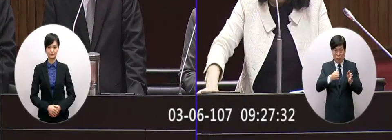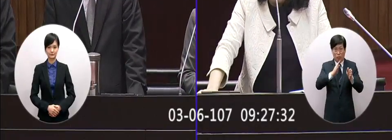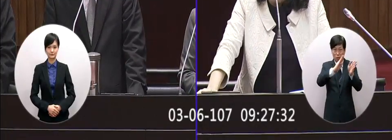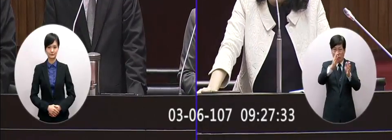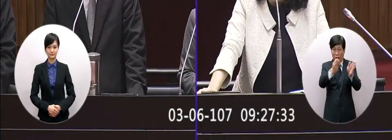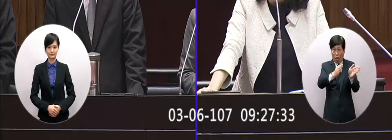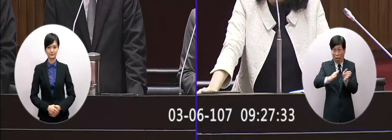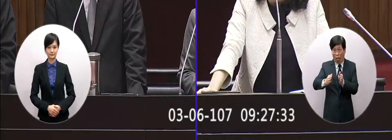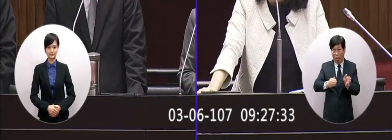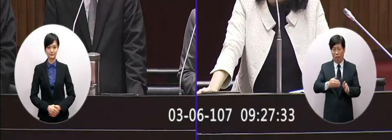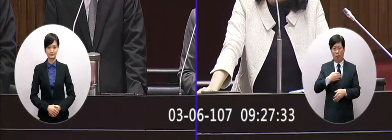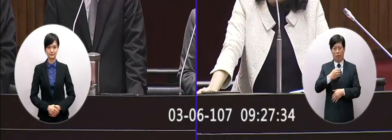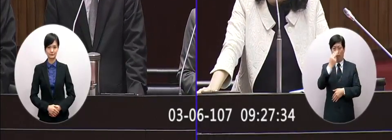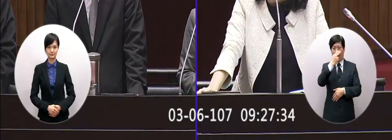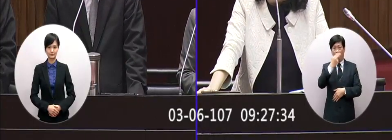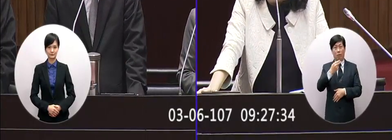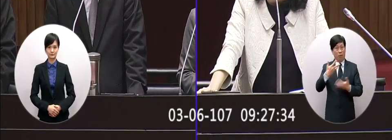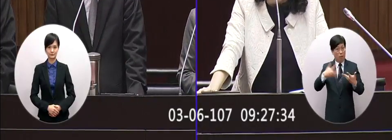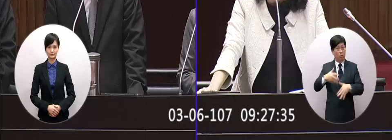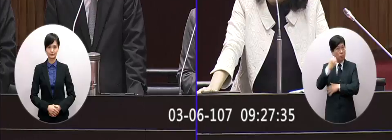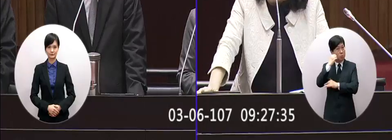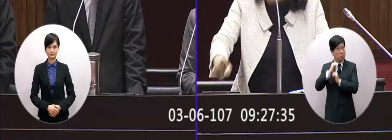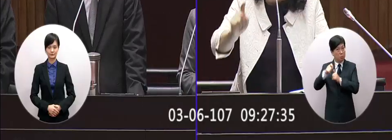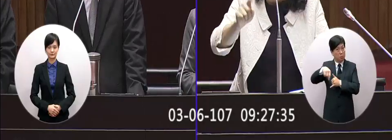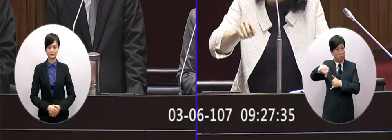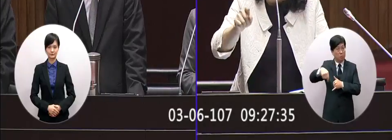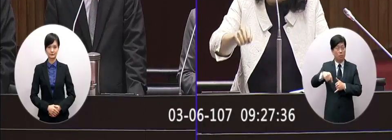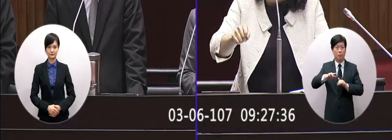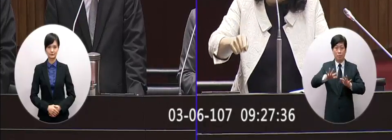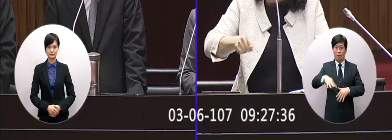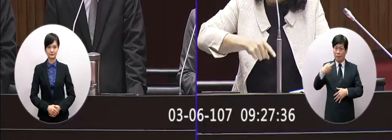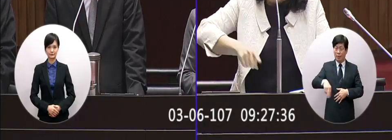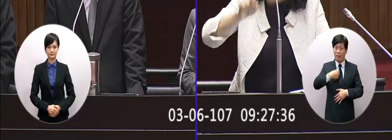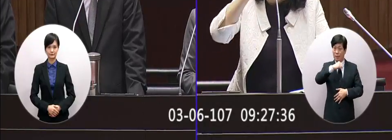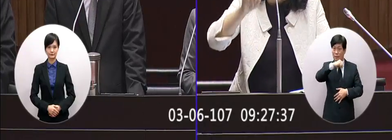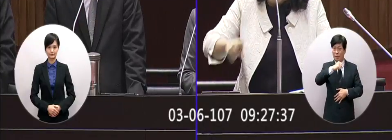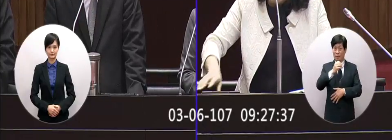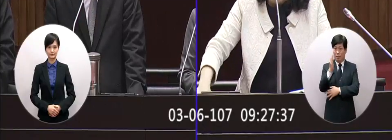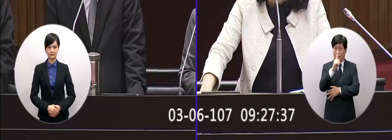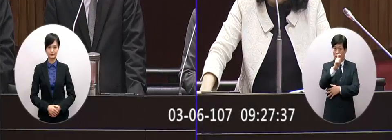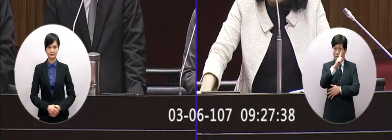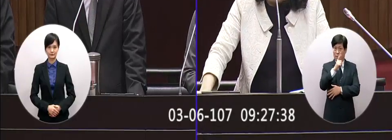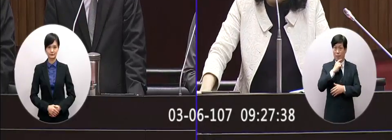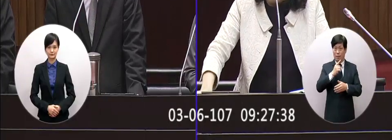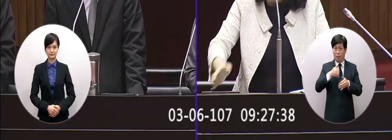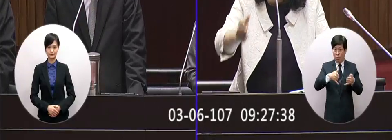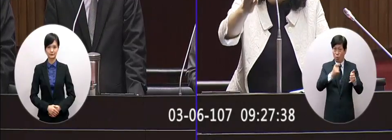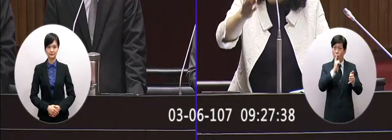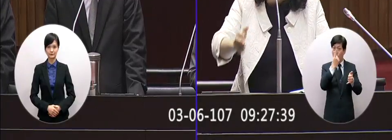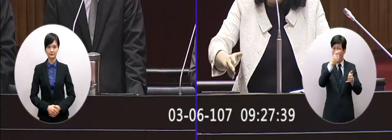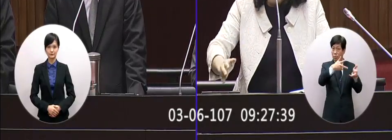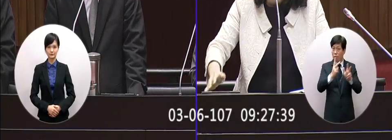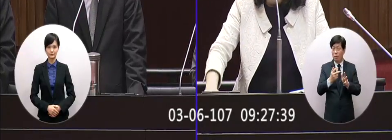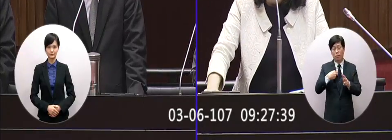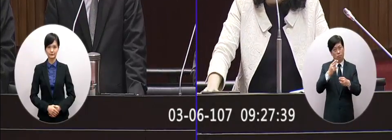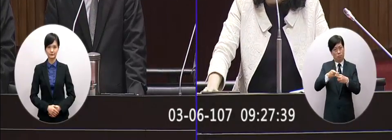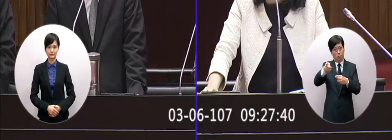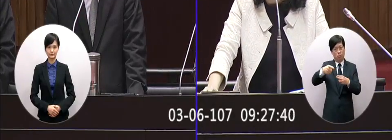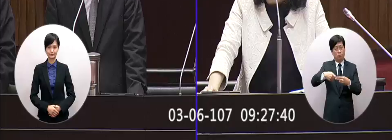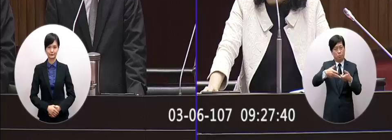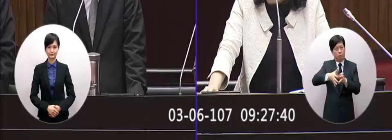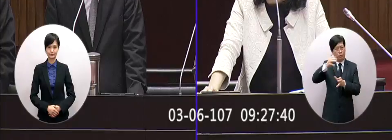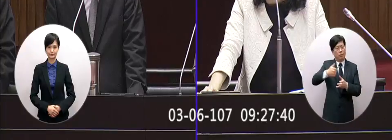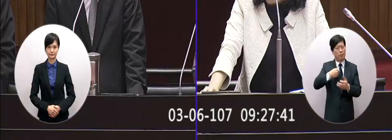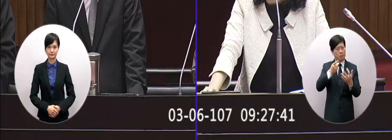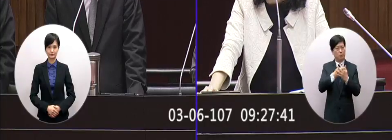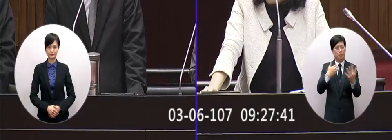的了，所以是危险的。当地的居民，而且这是我们台十一线唯一的桥，所以我相信部长非常非常的